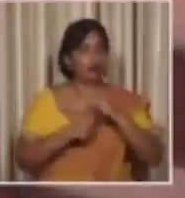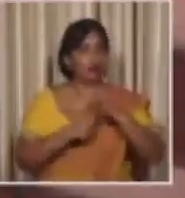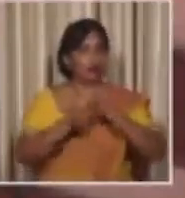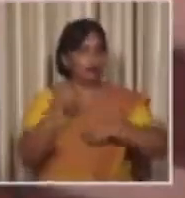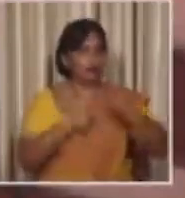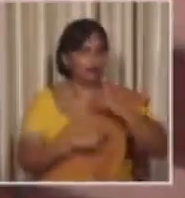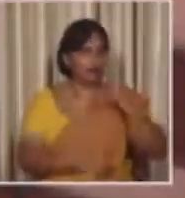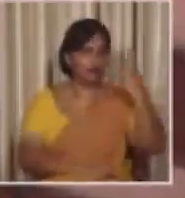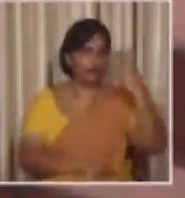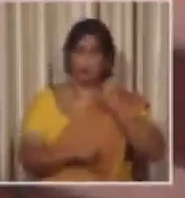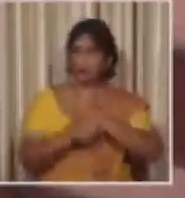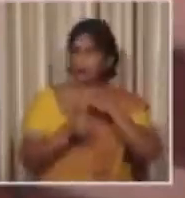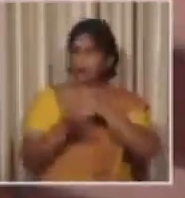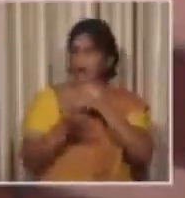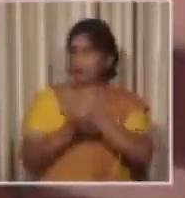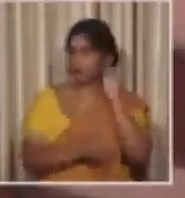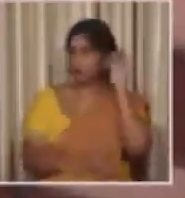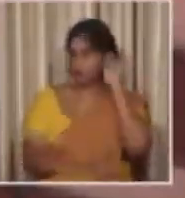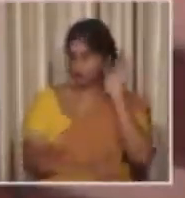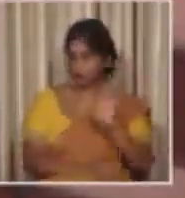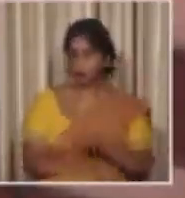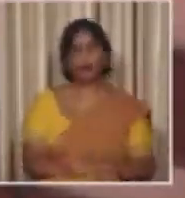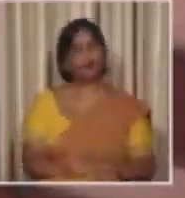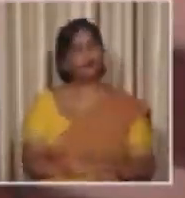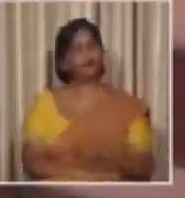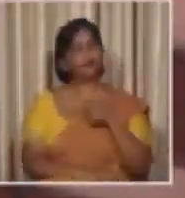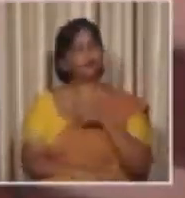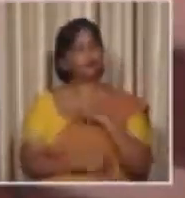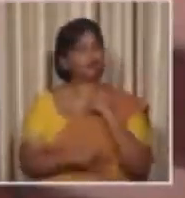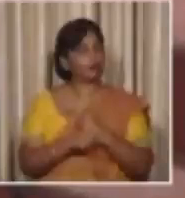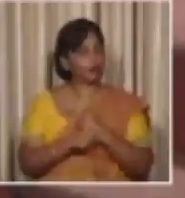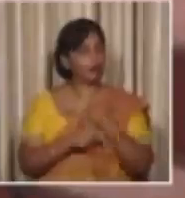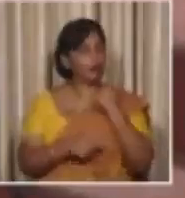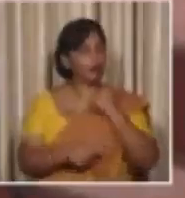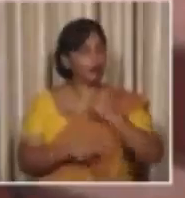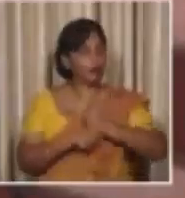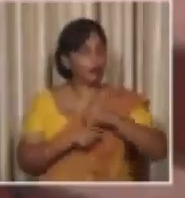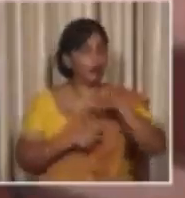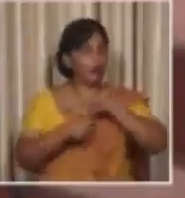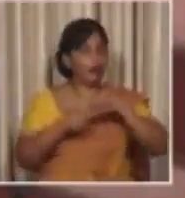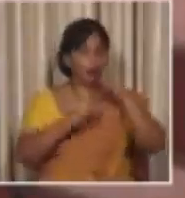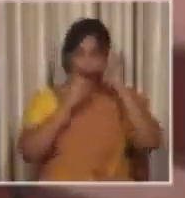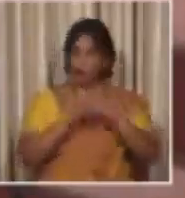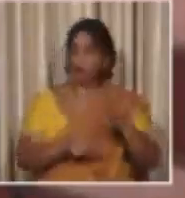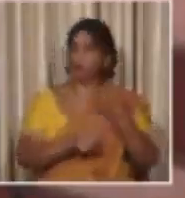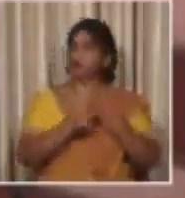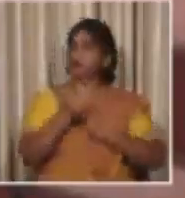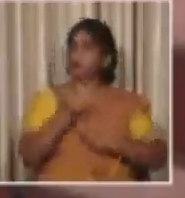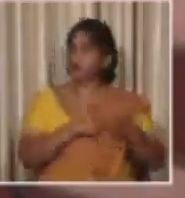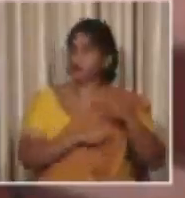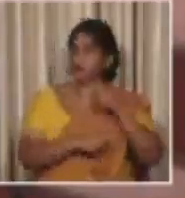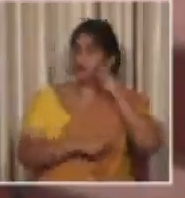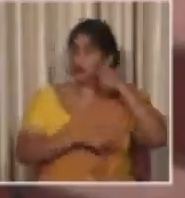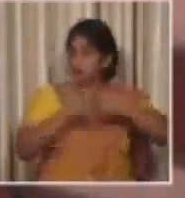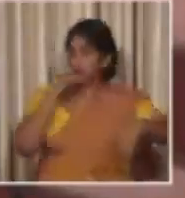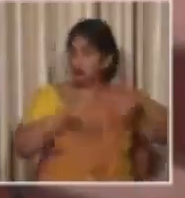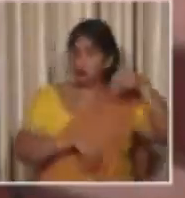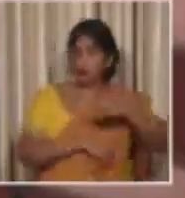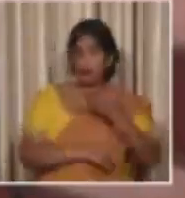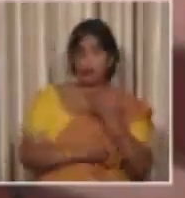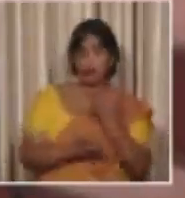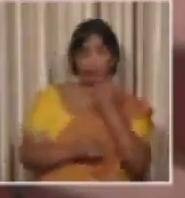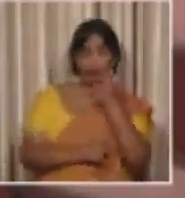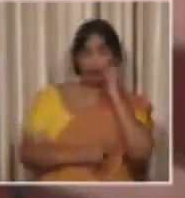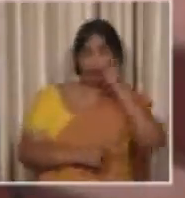තීරණය කර ඇති බව දැනගන්නට තියෙනවා. මේ රජයට රාජ්‍යයතන ලෙස විකිණීමට ජනමතයක් තියෙනවද